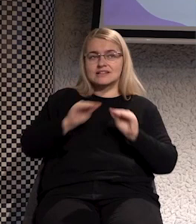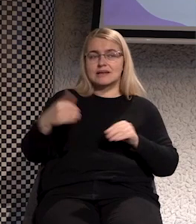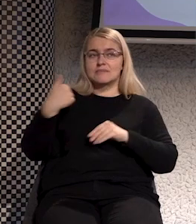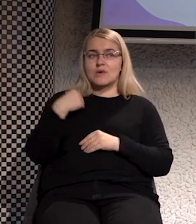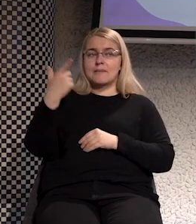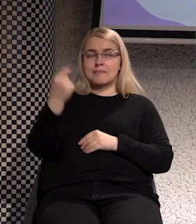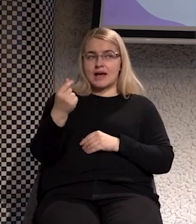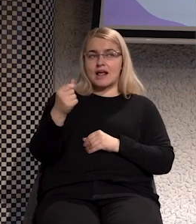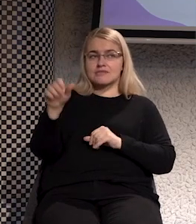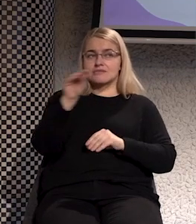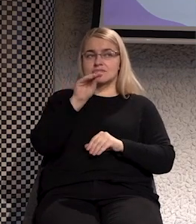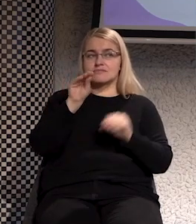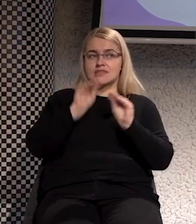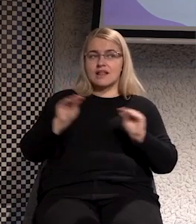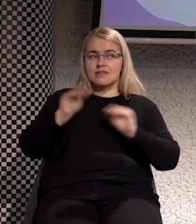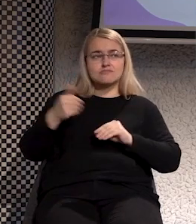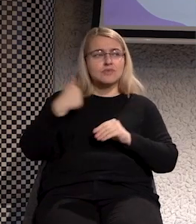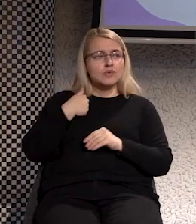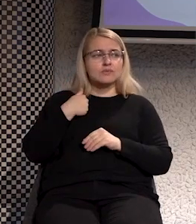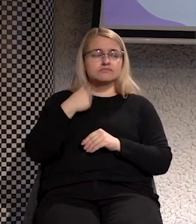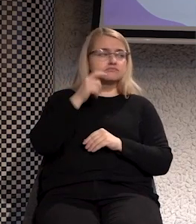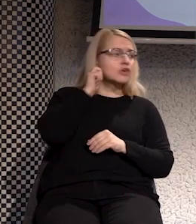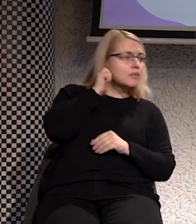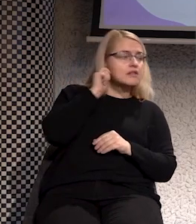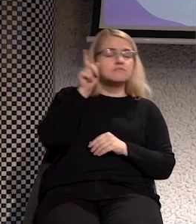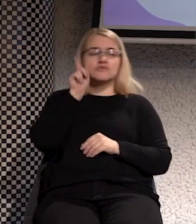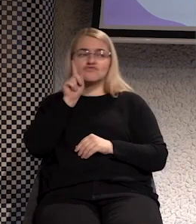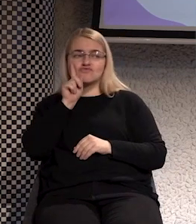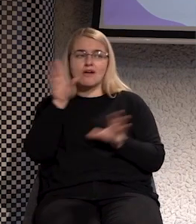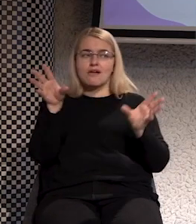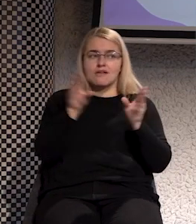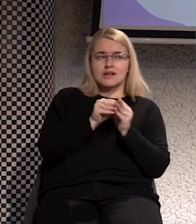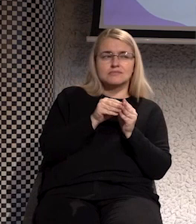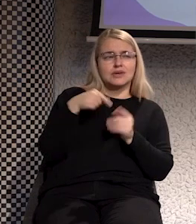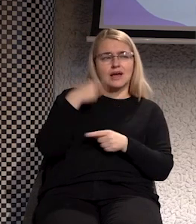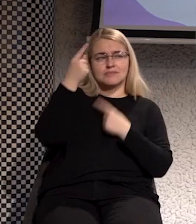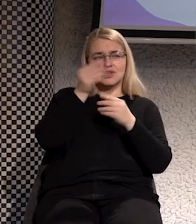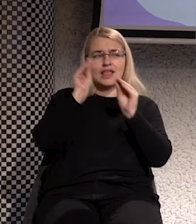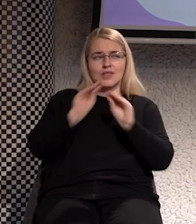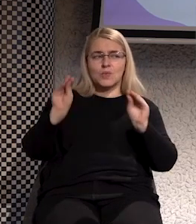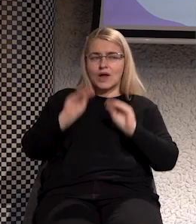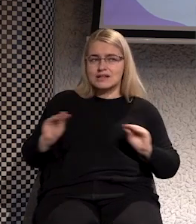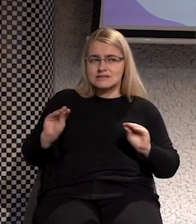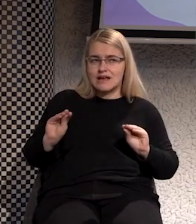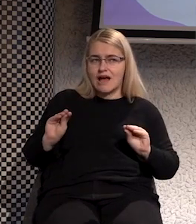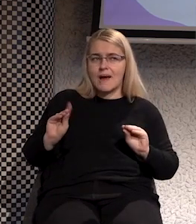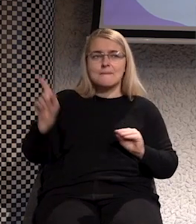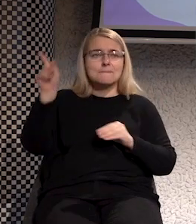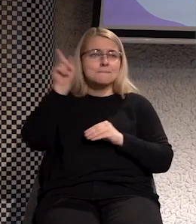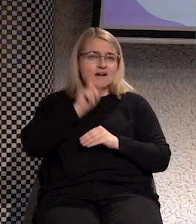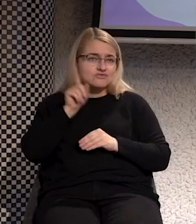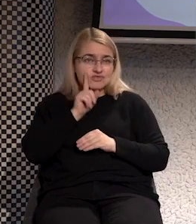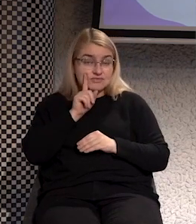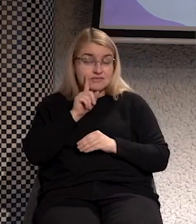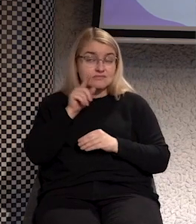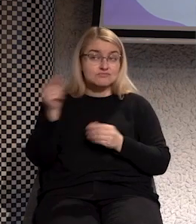trenerskie, które były różnopłciowe, bo ten wątek w edukacji, ale wydaje mi się, że mężczyzn przede wszystkim, ten wątek kobiety